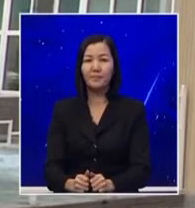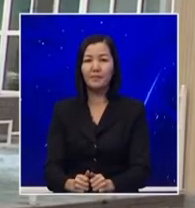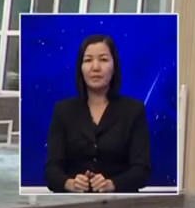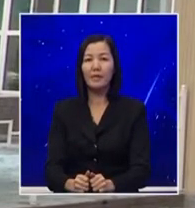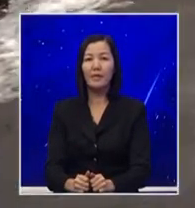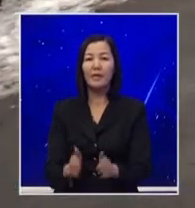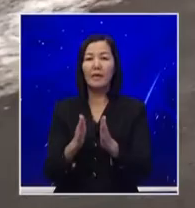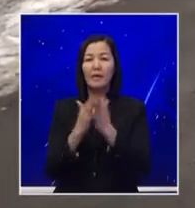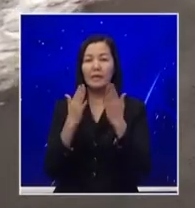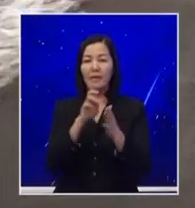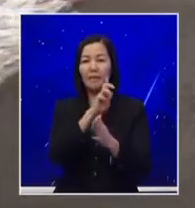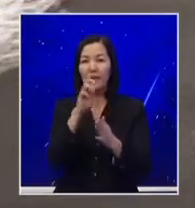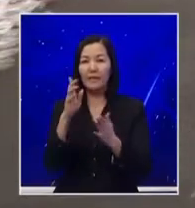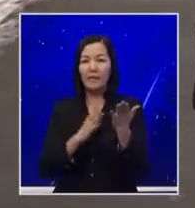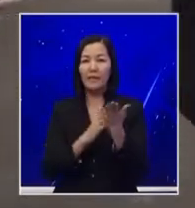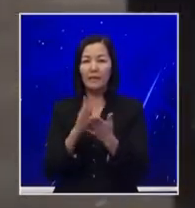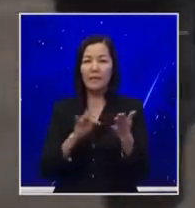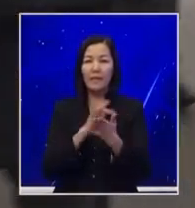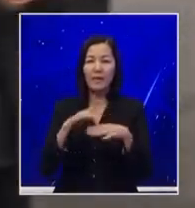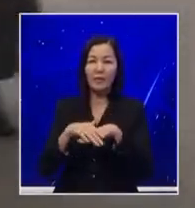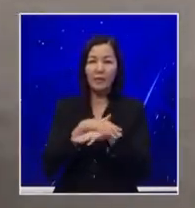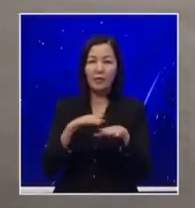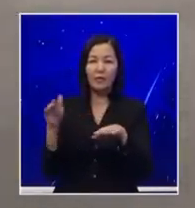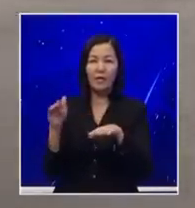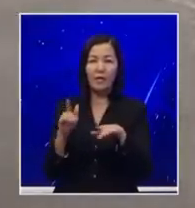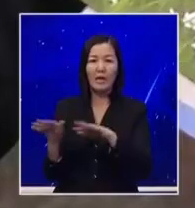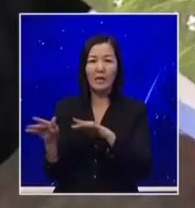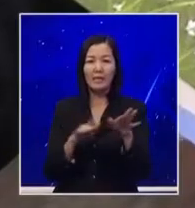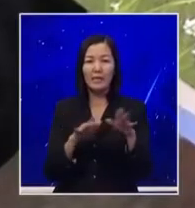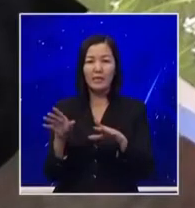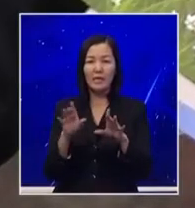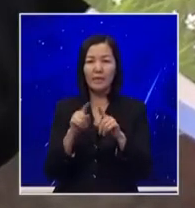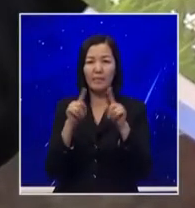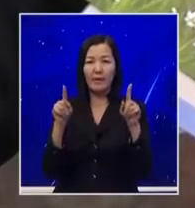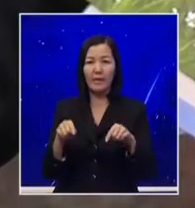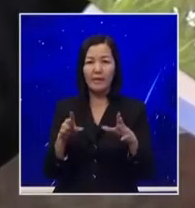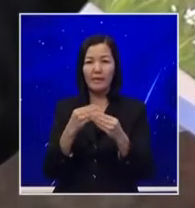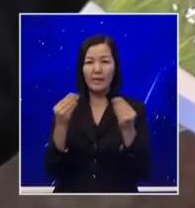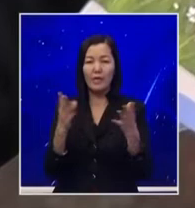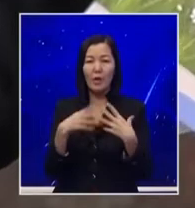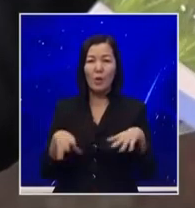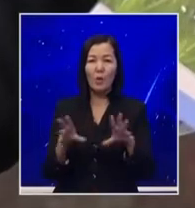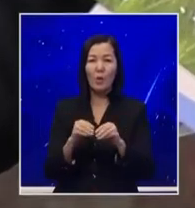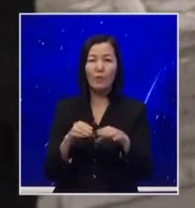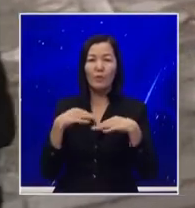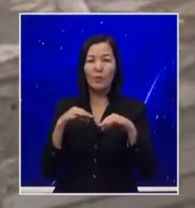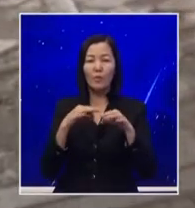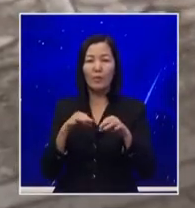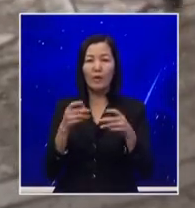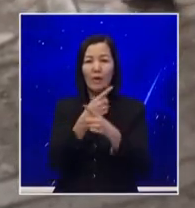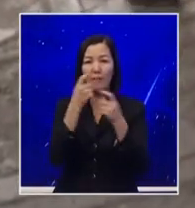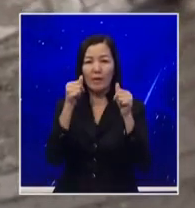Сонымен қатар кітапхана қызметкерлері қала тұрғындарына акция жайлы баяндалған кітапшалар таратты, қоғамдық көліктерге хабарландырулар